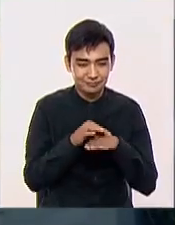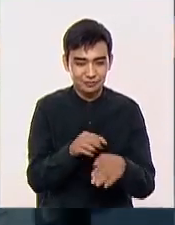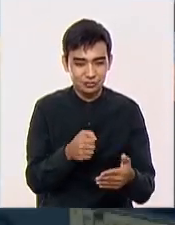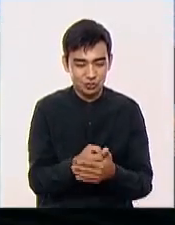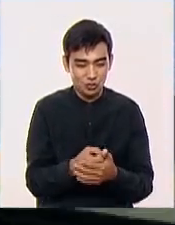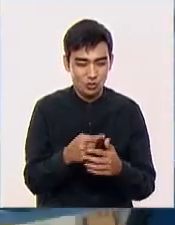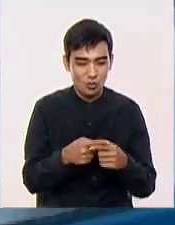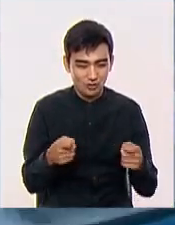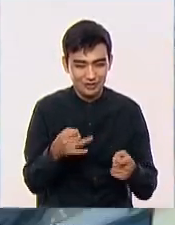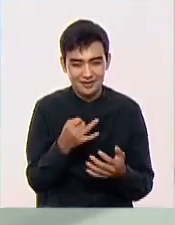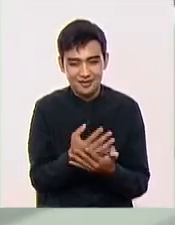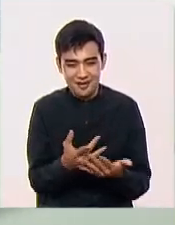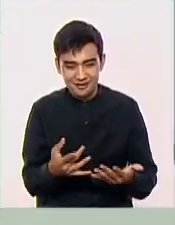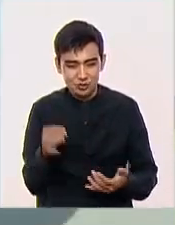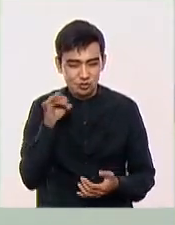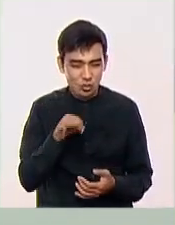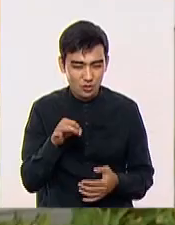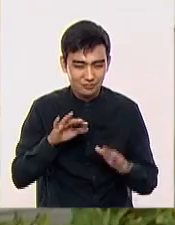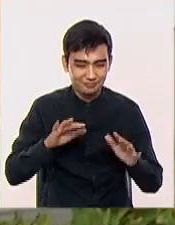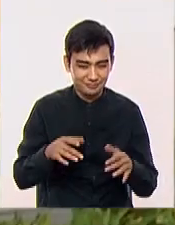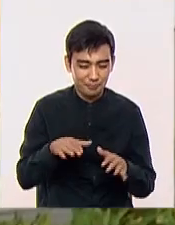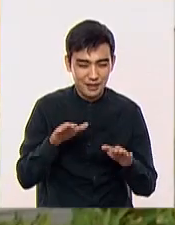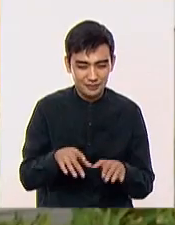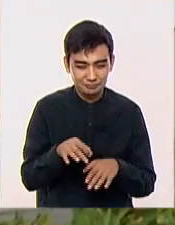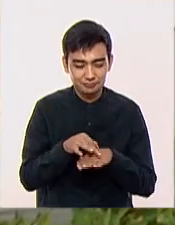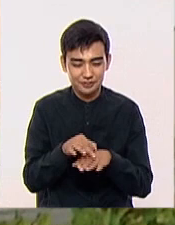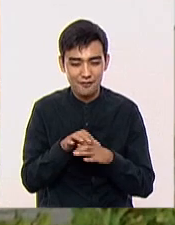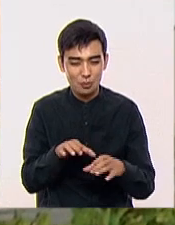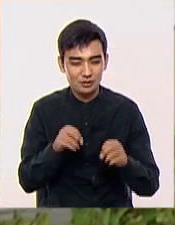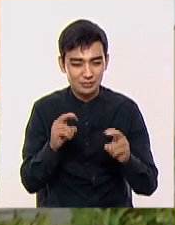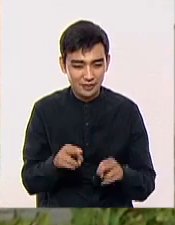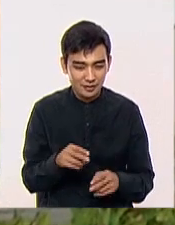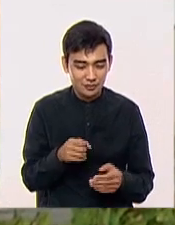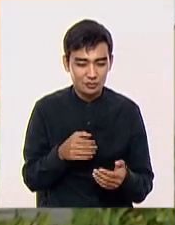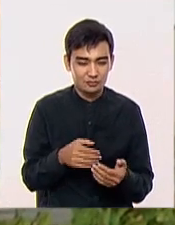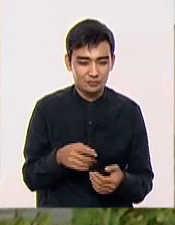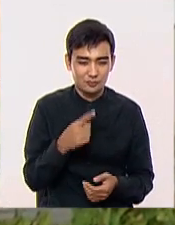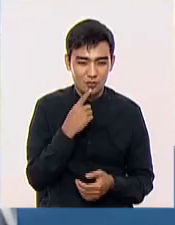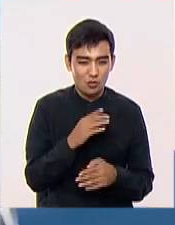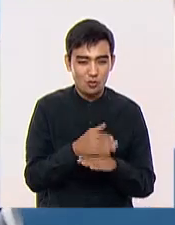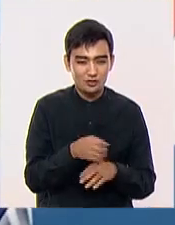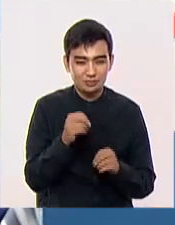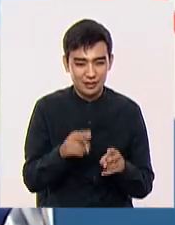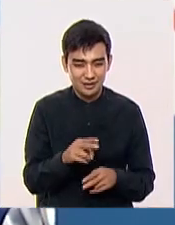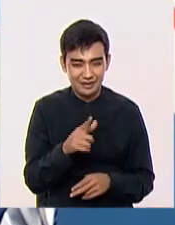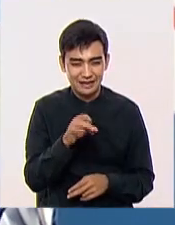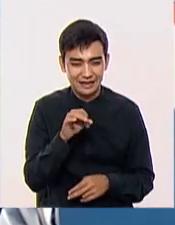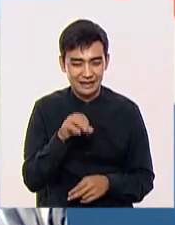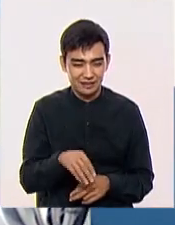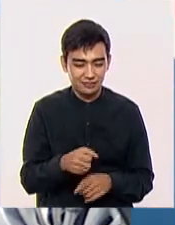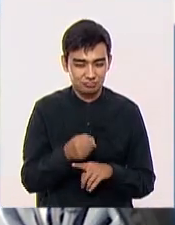салудан өзге түрлі тарихи орындарға желдеткішті автобустармен тасымалдап, қонақтың тілін түсінетін арнайы гидтермен